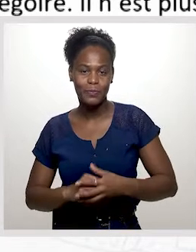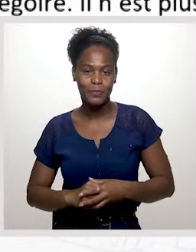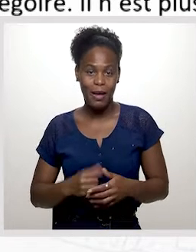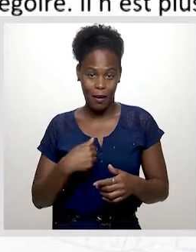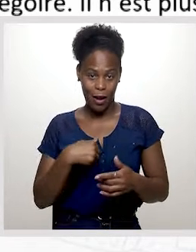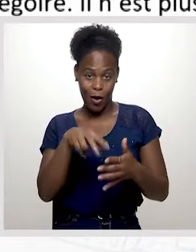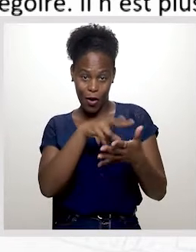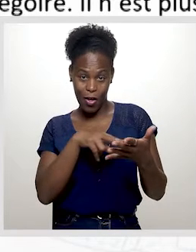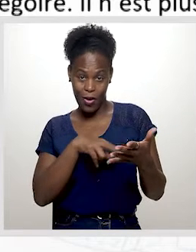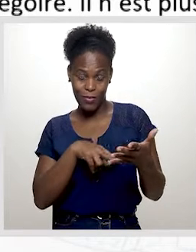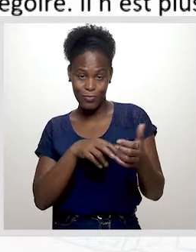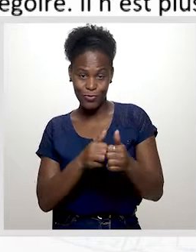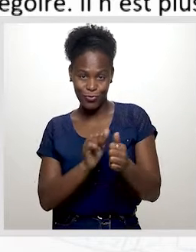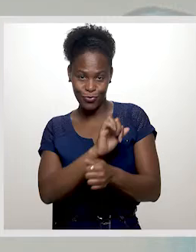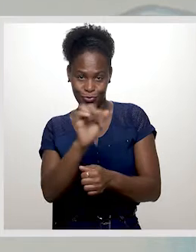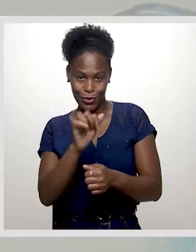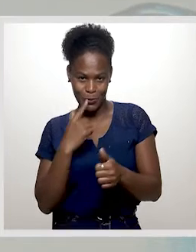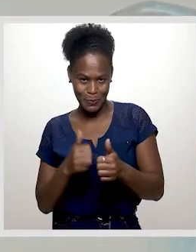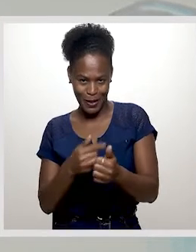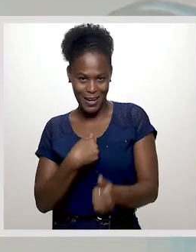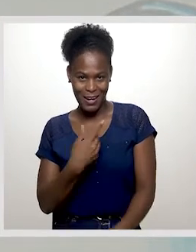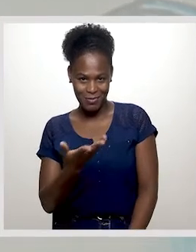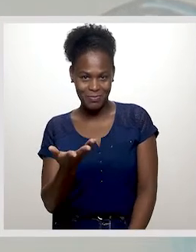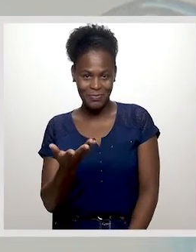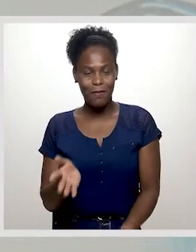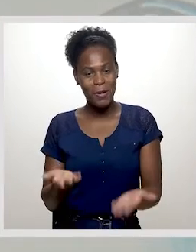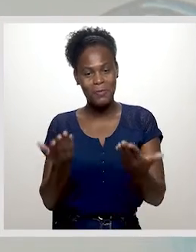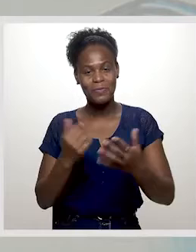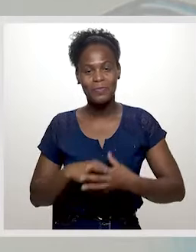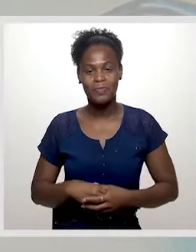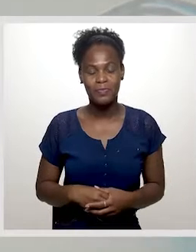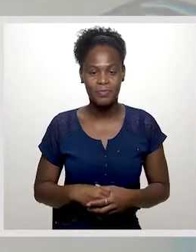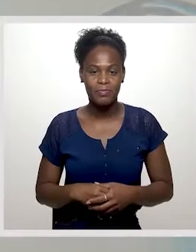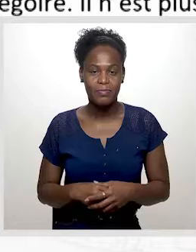Je vais lire le dialogue avec toi. Tu m'accompagnes? On y va.